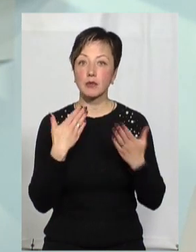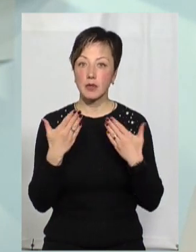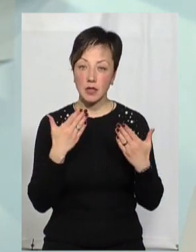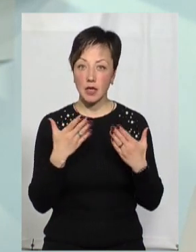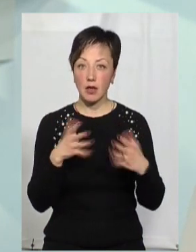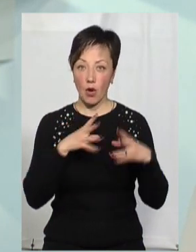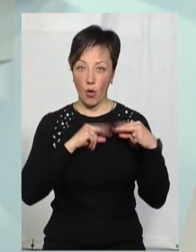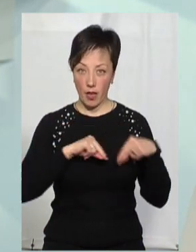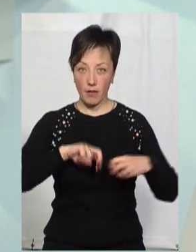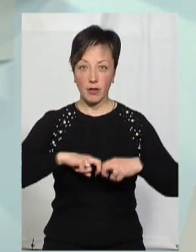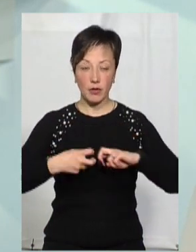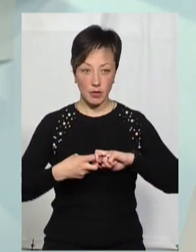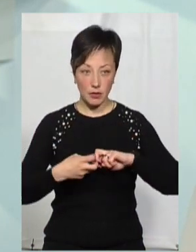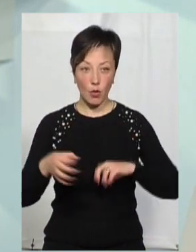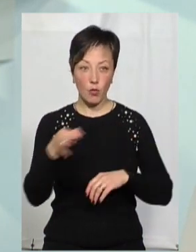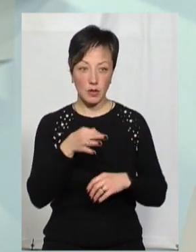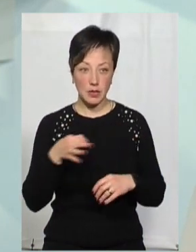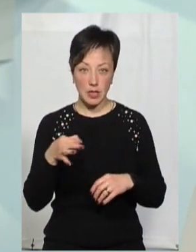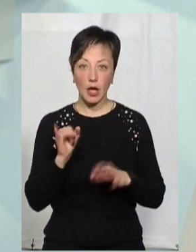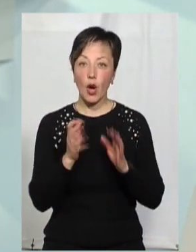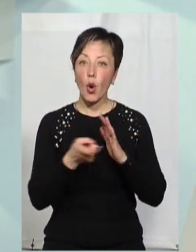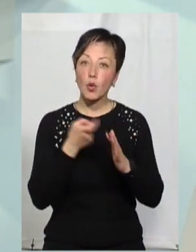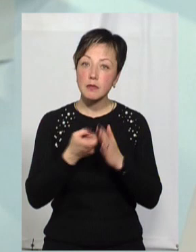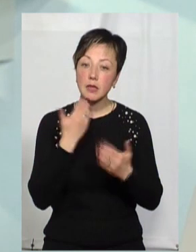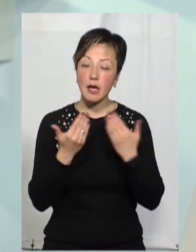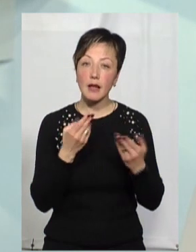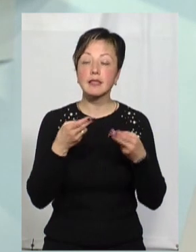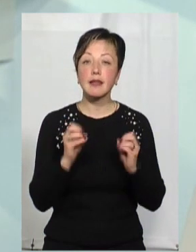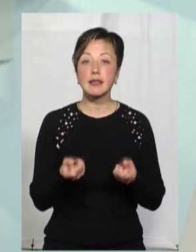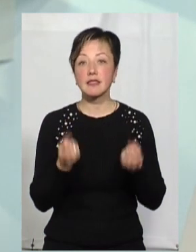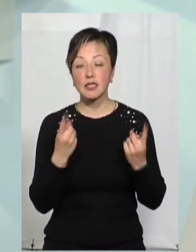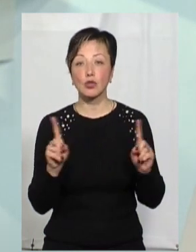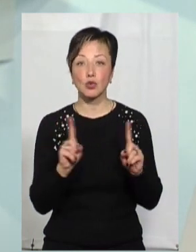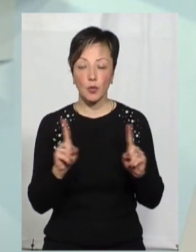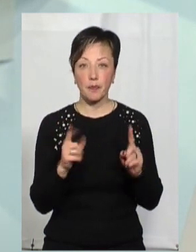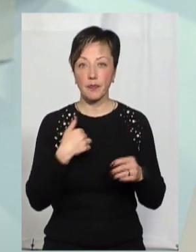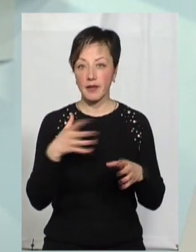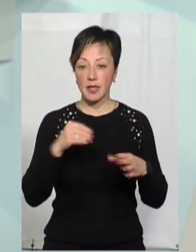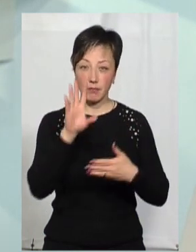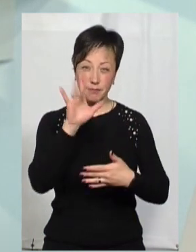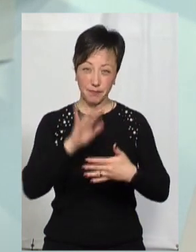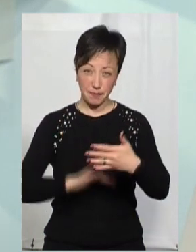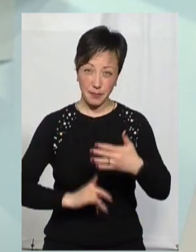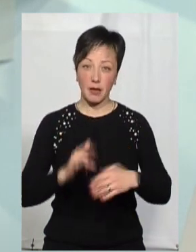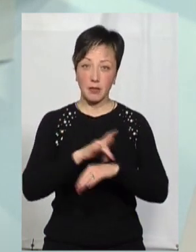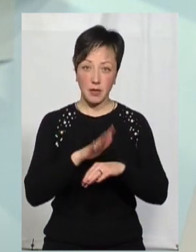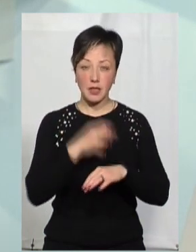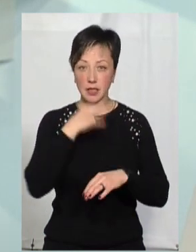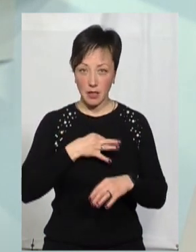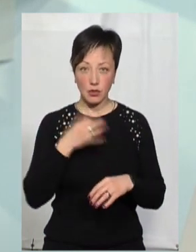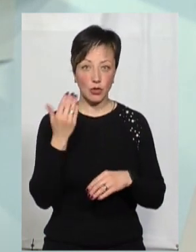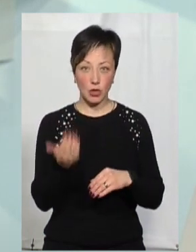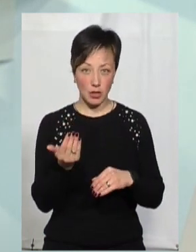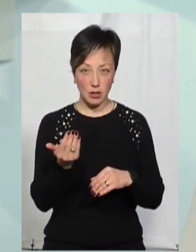поспілкувалася із своїм колегою з Івано-Франківської області і розпиталася його, де вони, звідки вони, що вони. Мені все розказали, в тому числі сказали, що